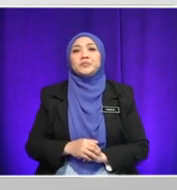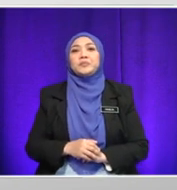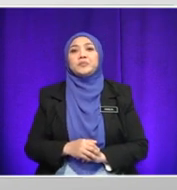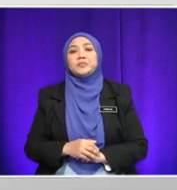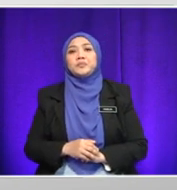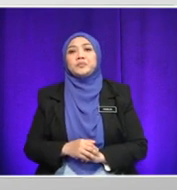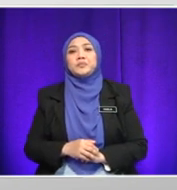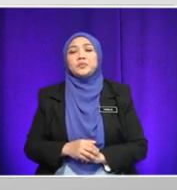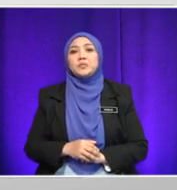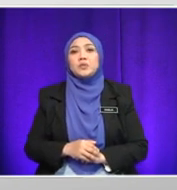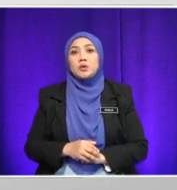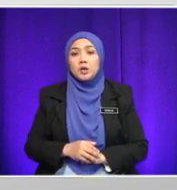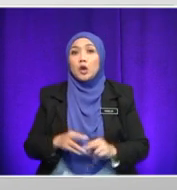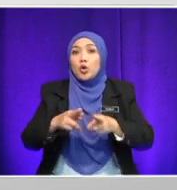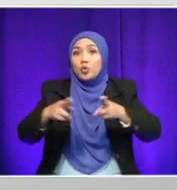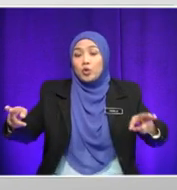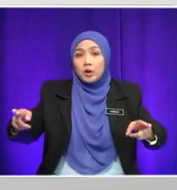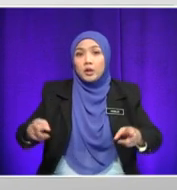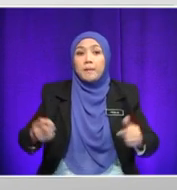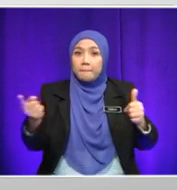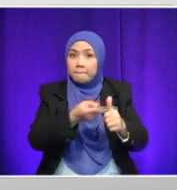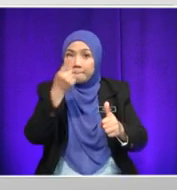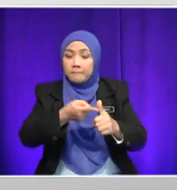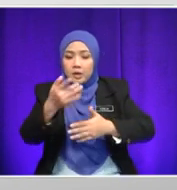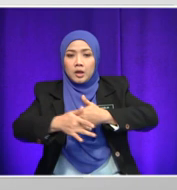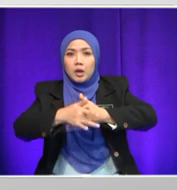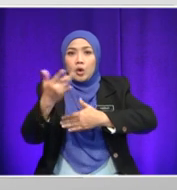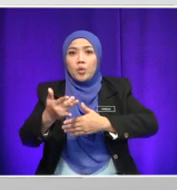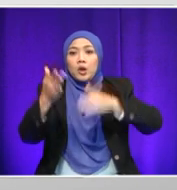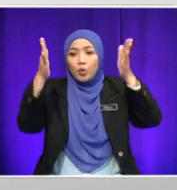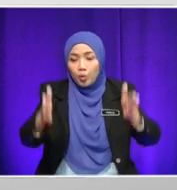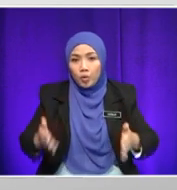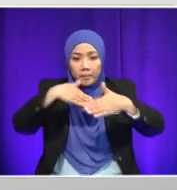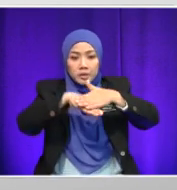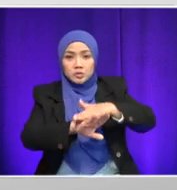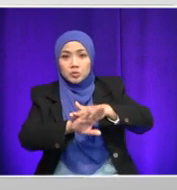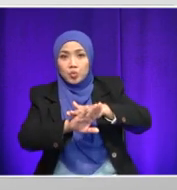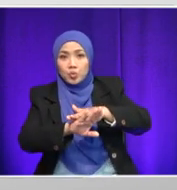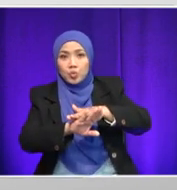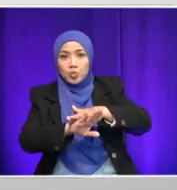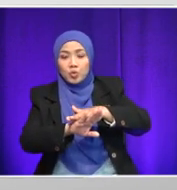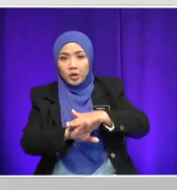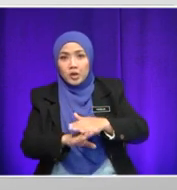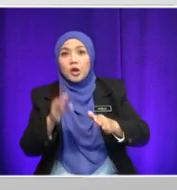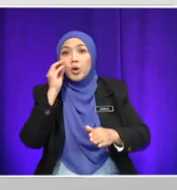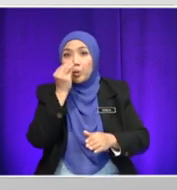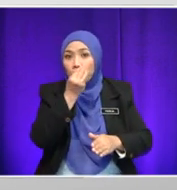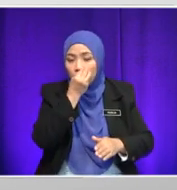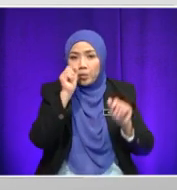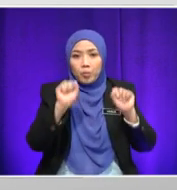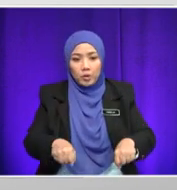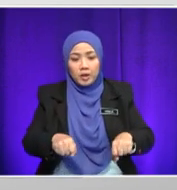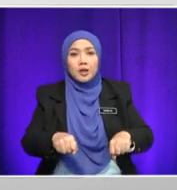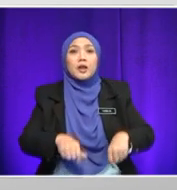merupakan ruang pertama yang dilalui penghuni dan tetamu jika foya yang luas gubahan bunga boleh diletakkan di